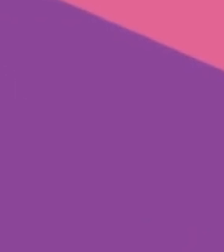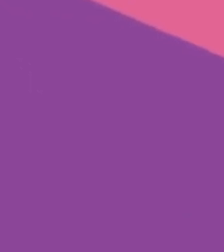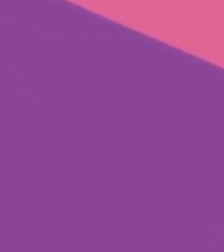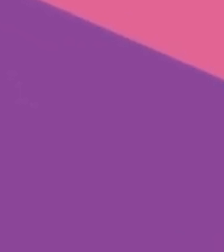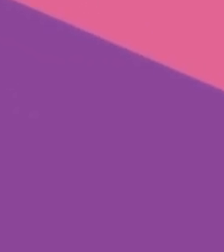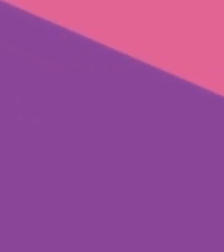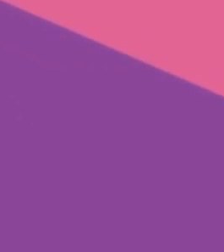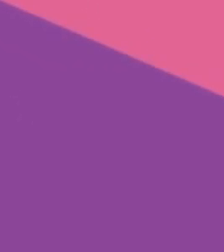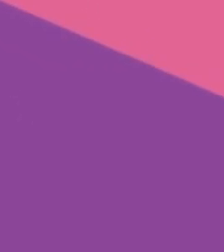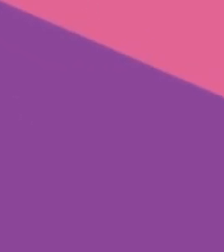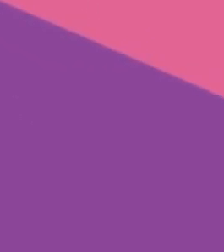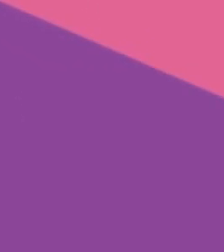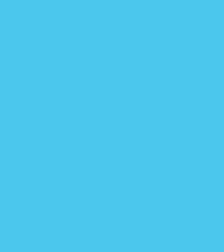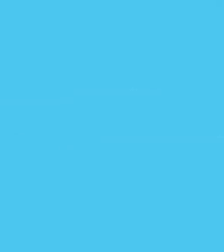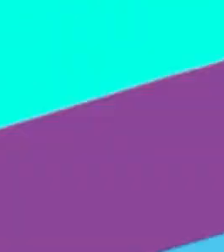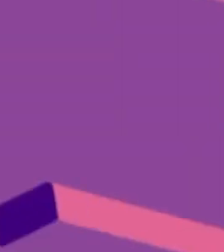di